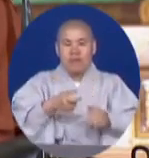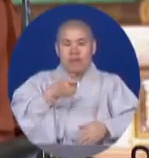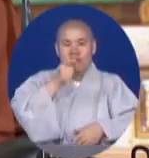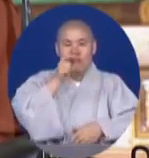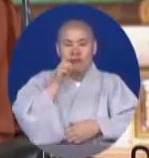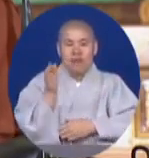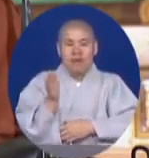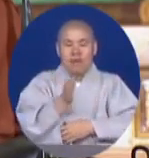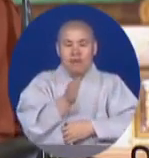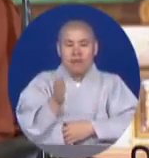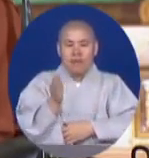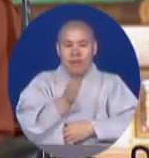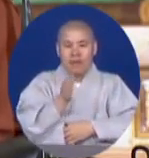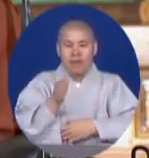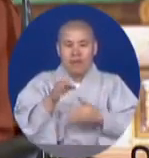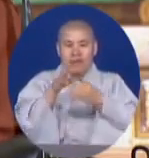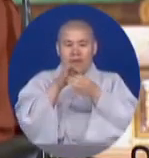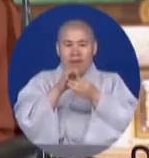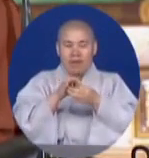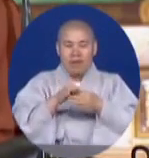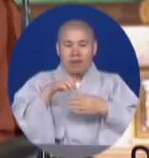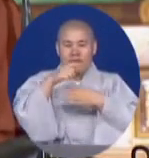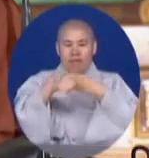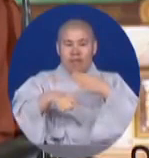고기는 사시사철